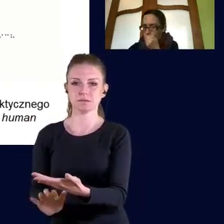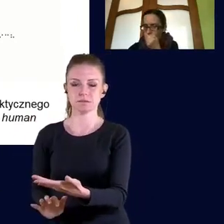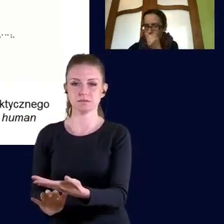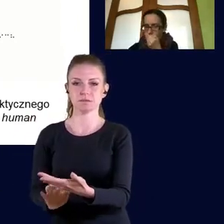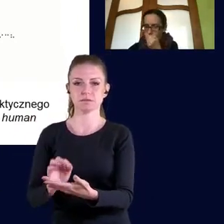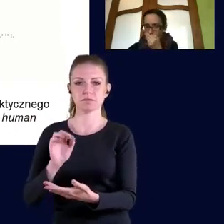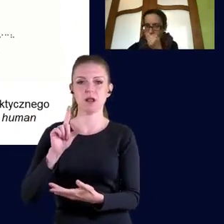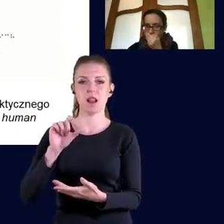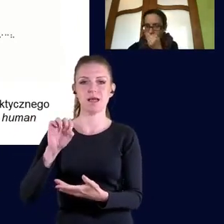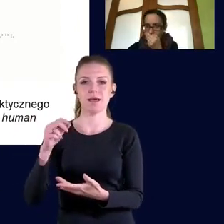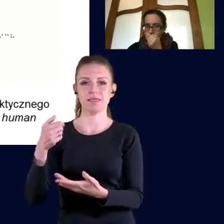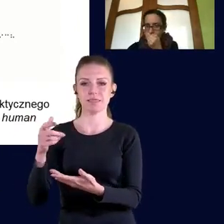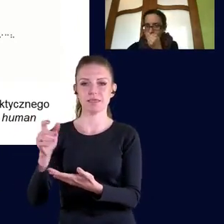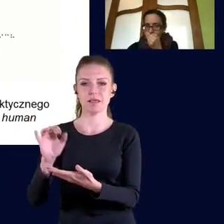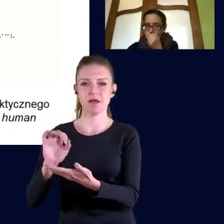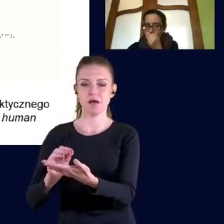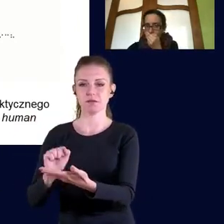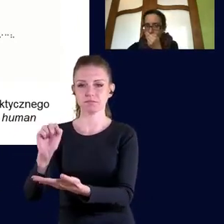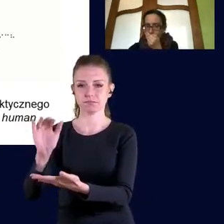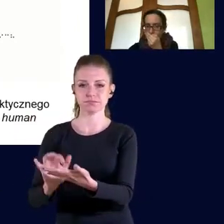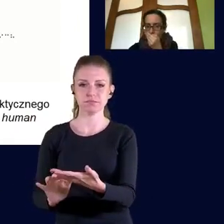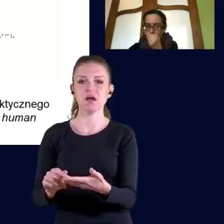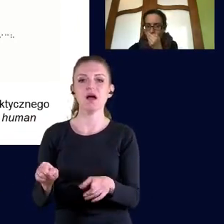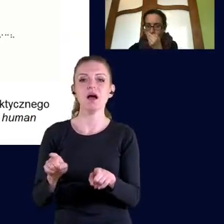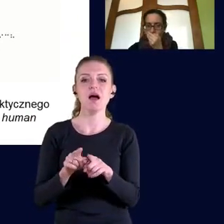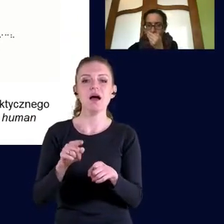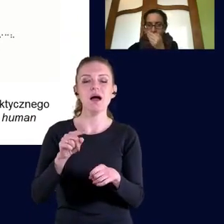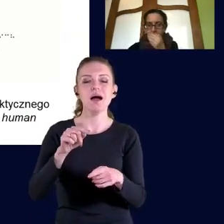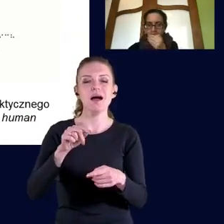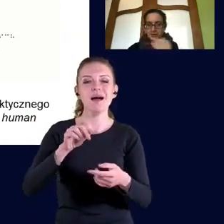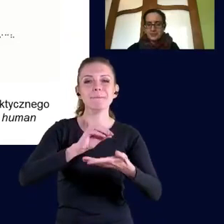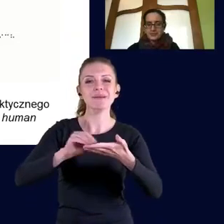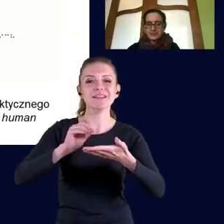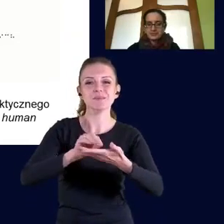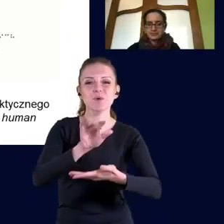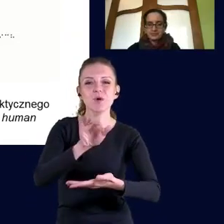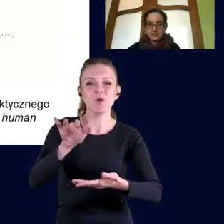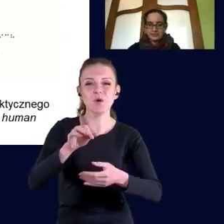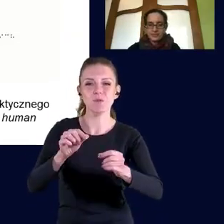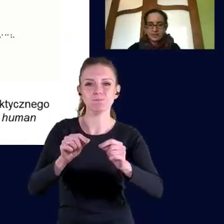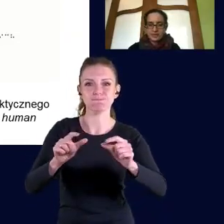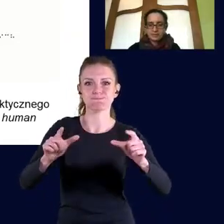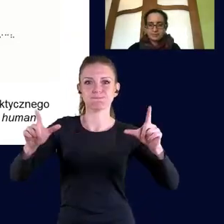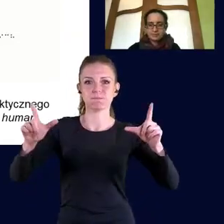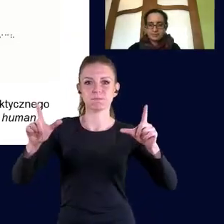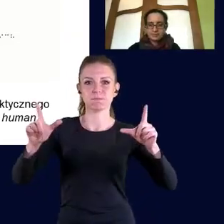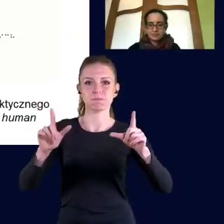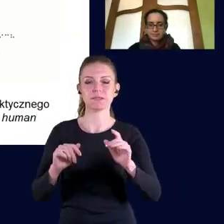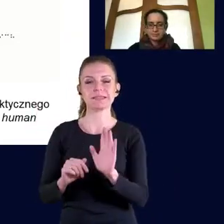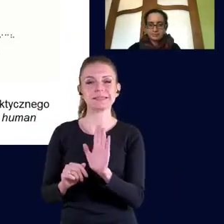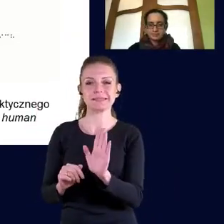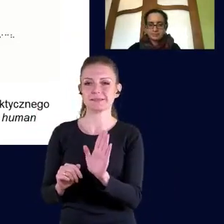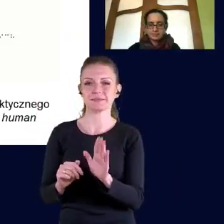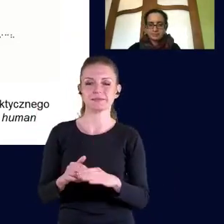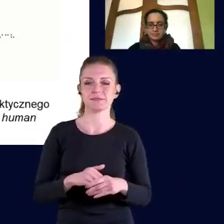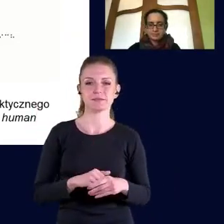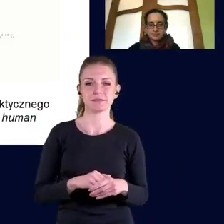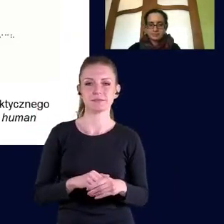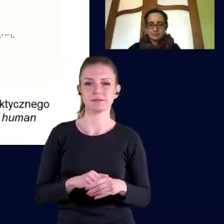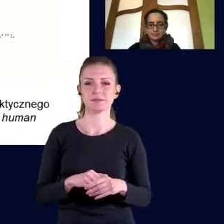wybrali ponieważ pracy ale nie może być składowany jest to z